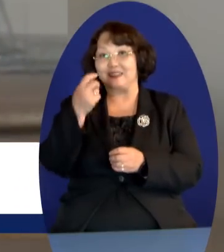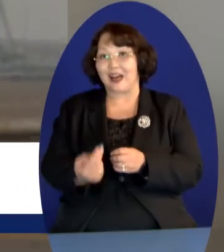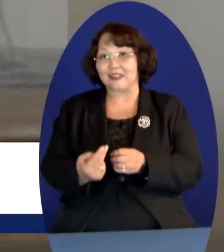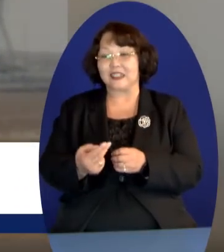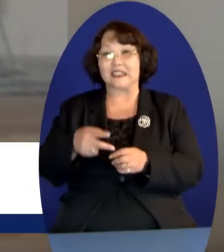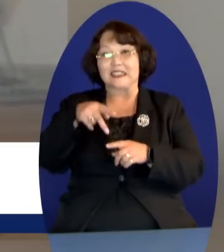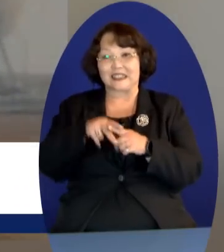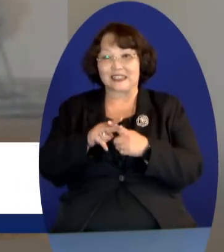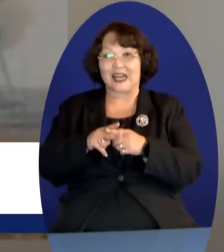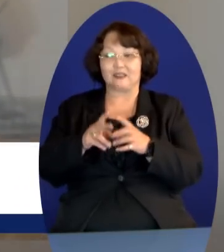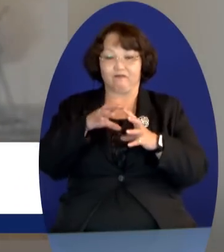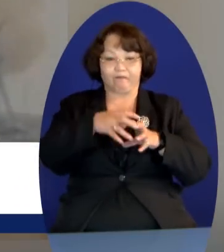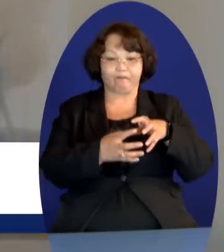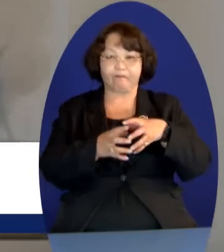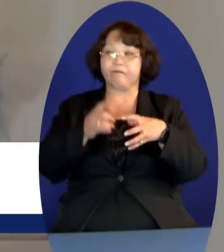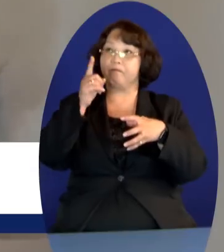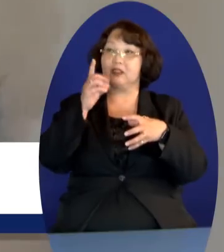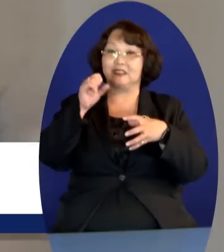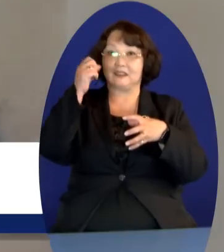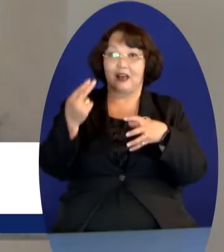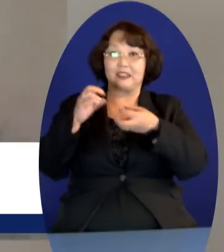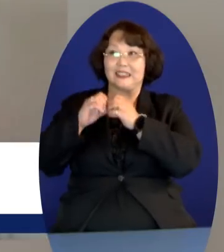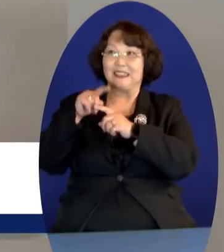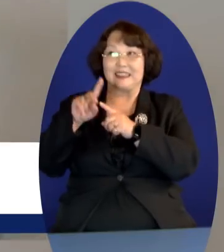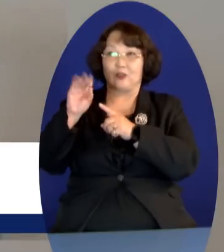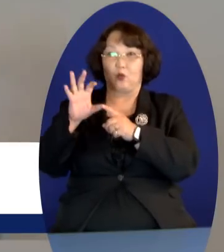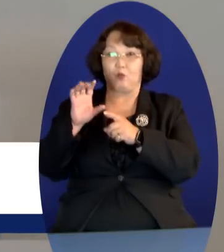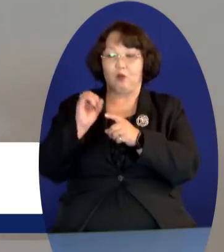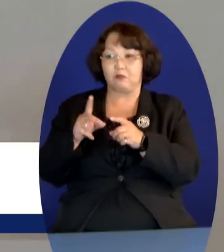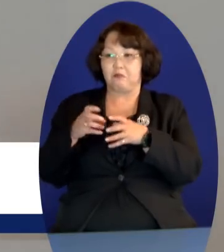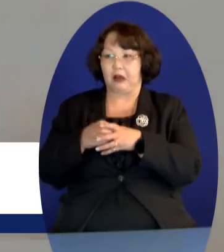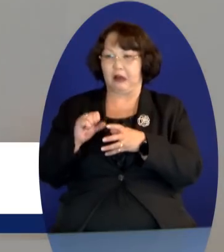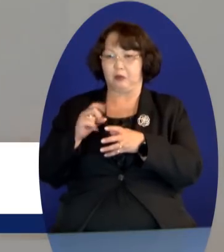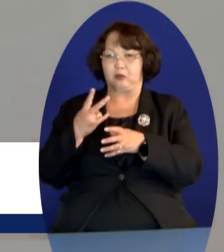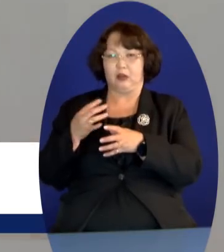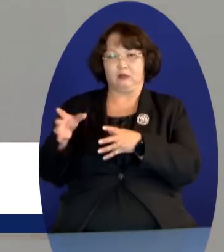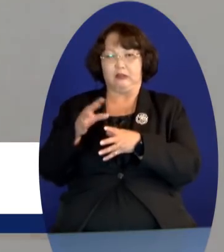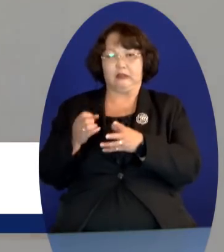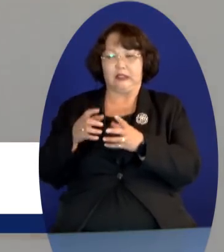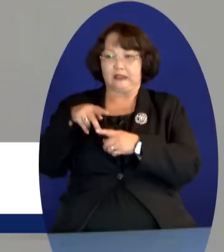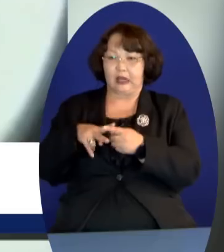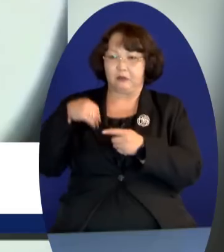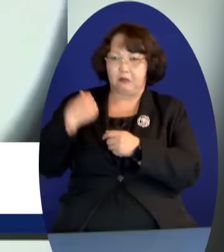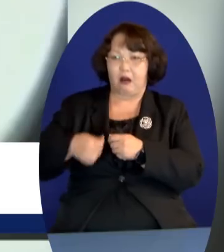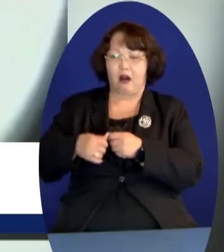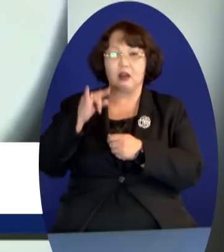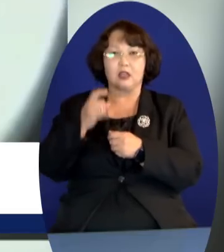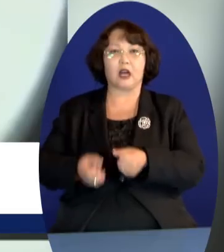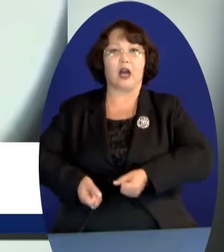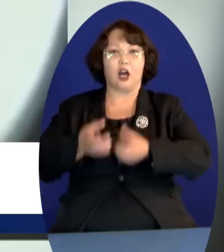урсгал засвар хийхгүй бол тус станцад ажиллах нь багийнхны хувьд аюултай болно. Нөгөө талаар засварын ажилд асар их хөрөнгө мөнгө шаардагдана